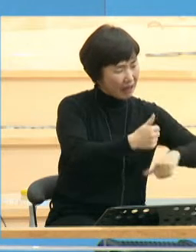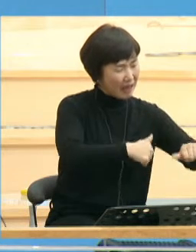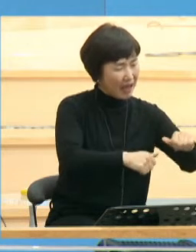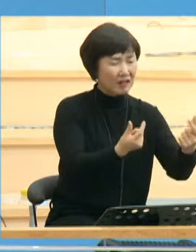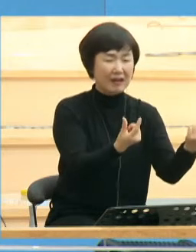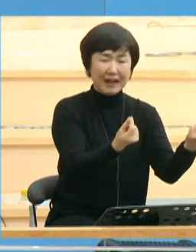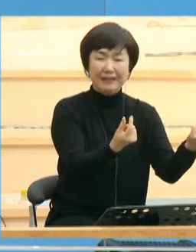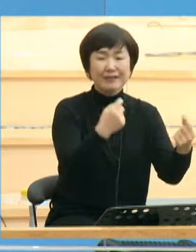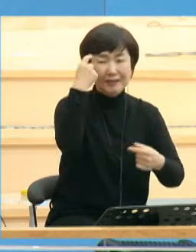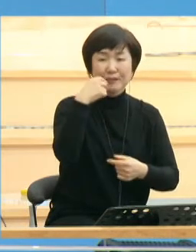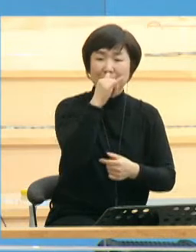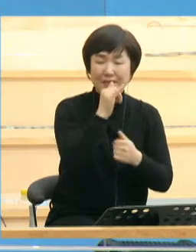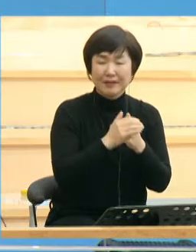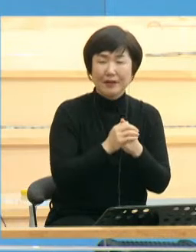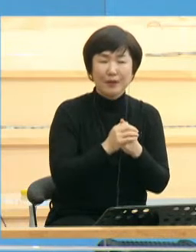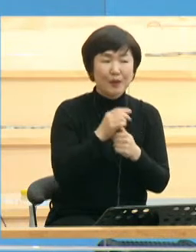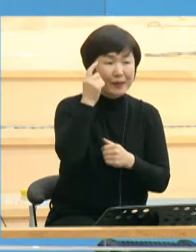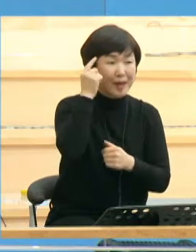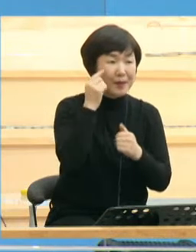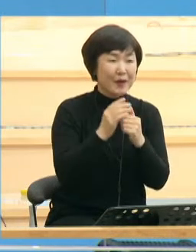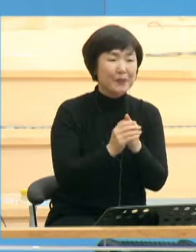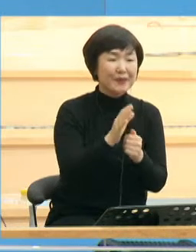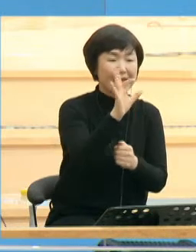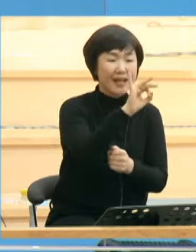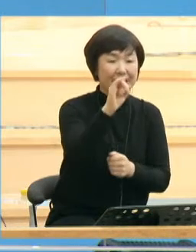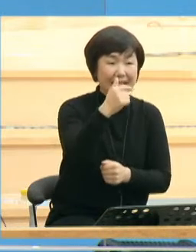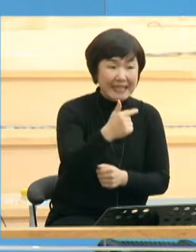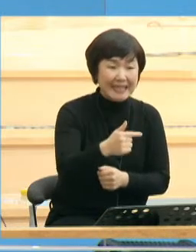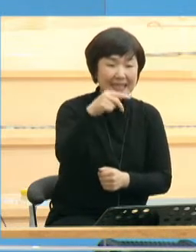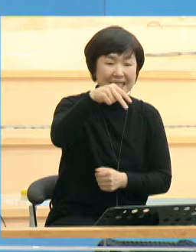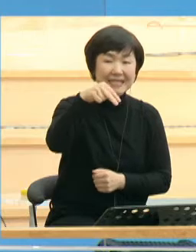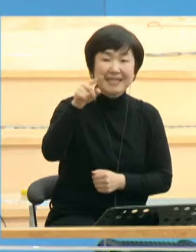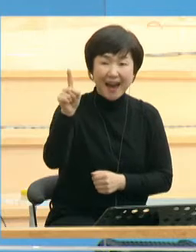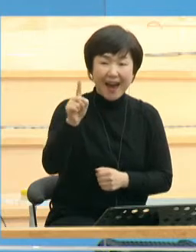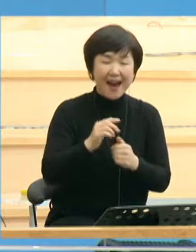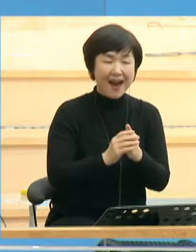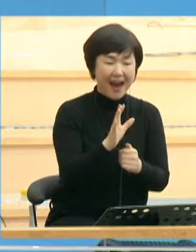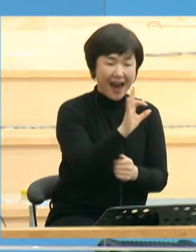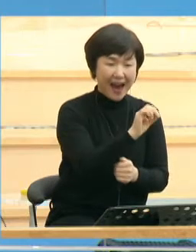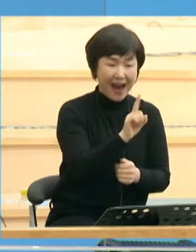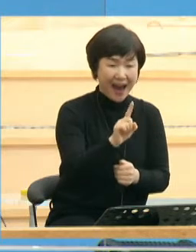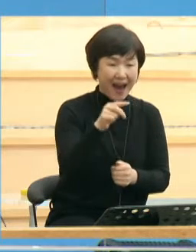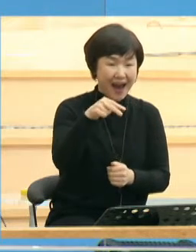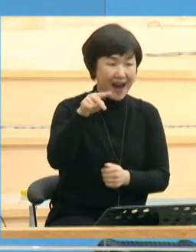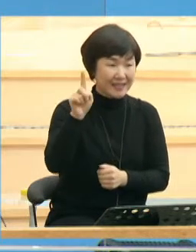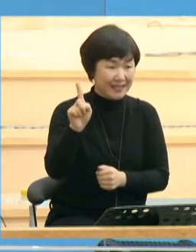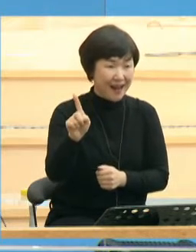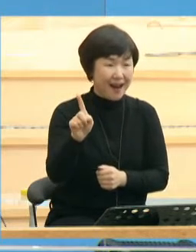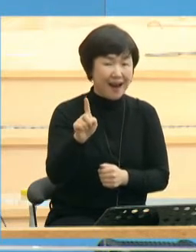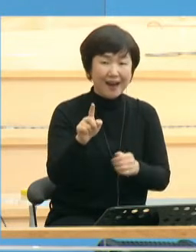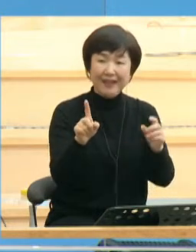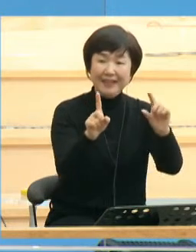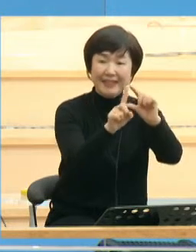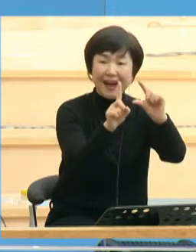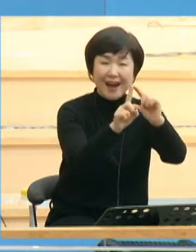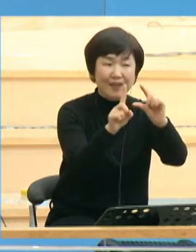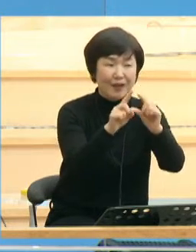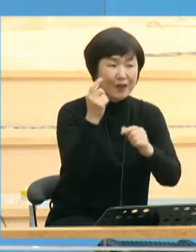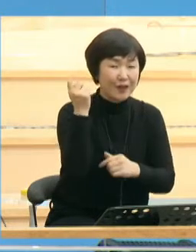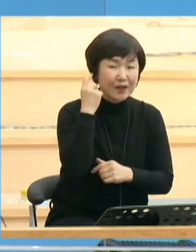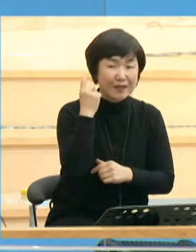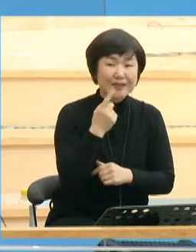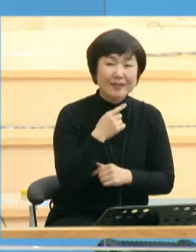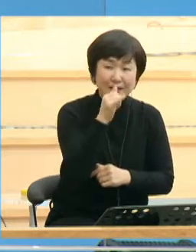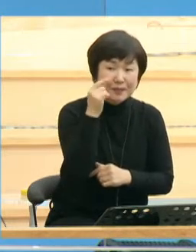그러냐면 여러분 인사 아싸 라는 말라서 인사 4 그정 걸 아시죠 인사 인사이드 주로 말이 잔을